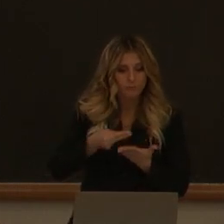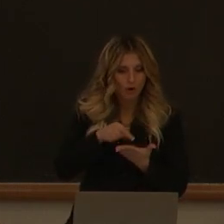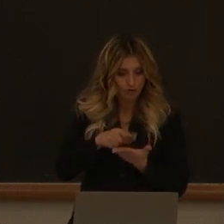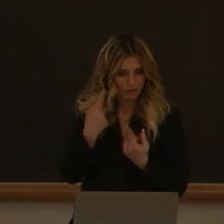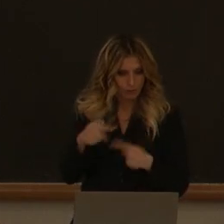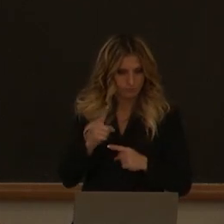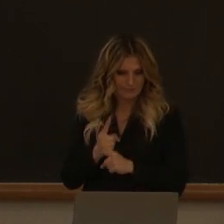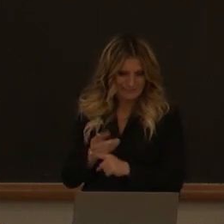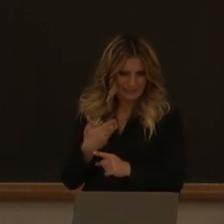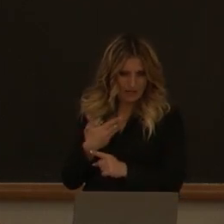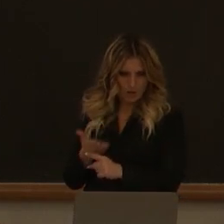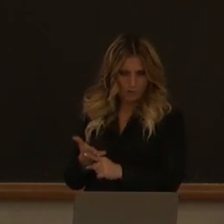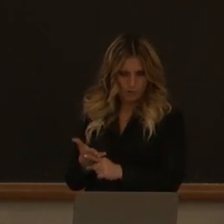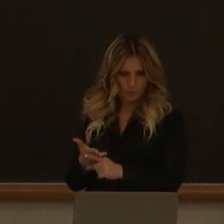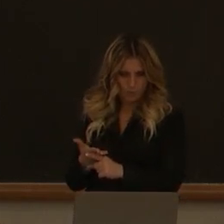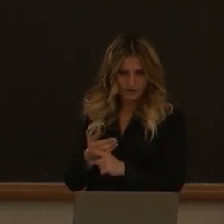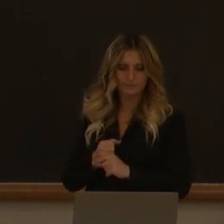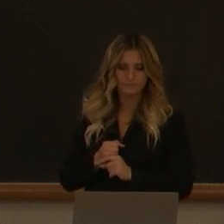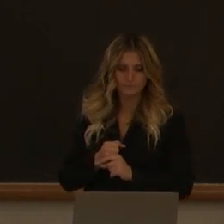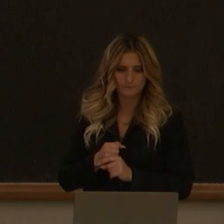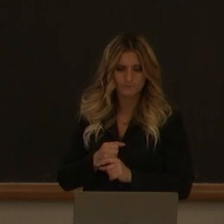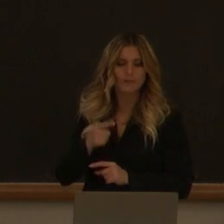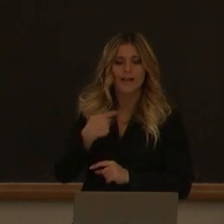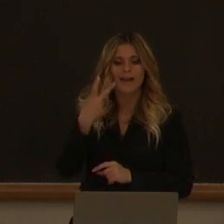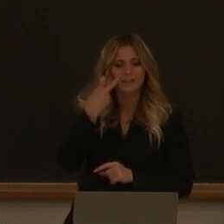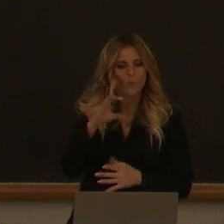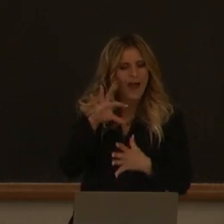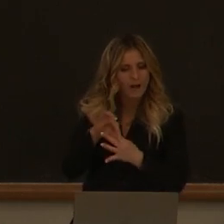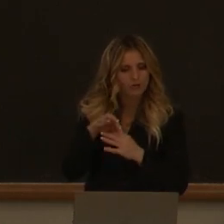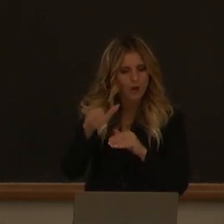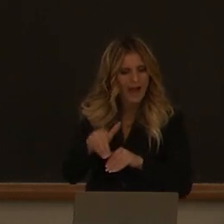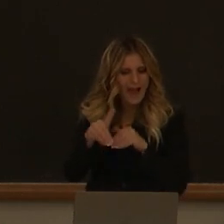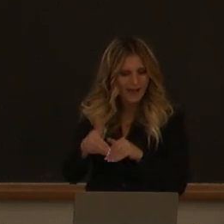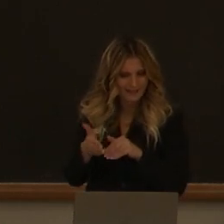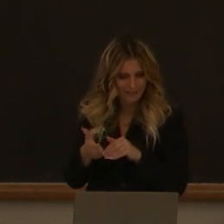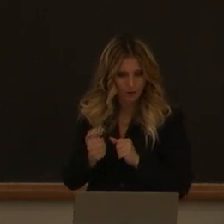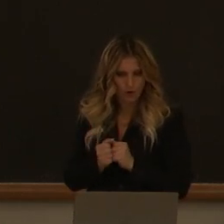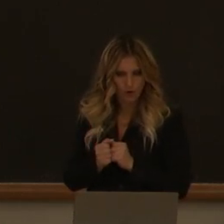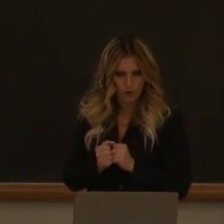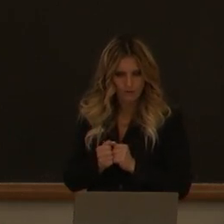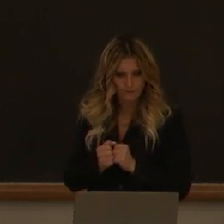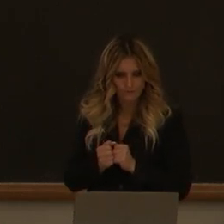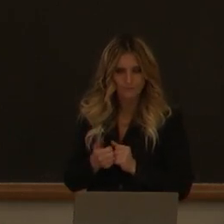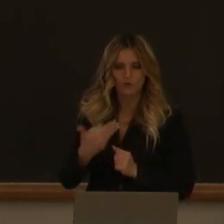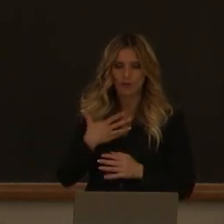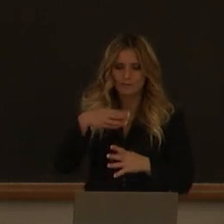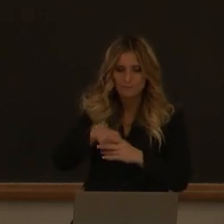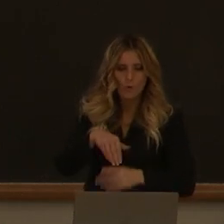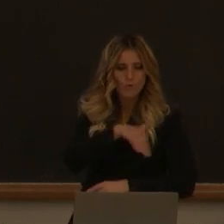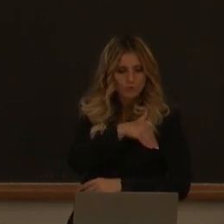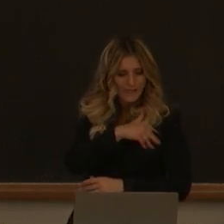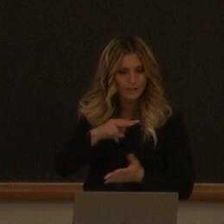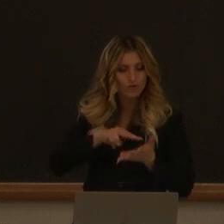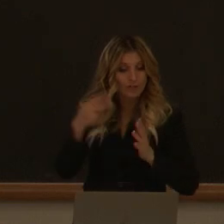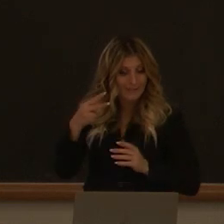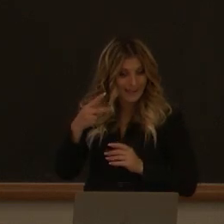stiamo seguendo, una startup nel settore agricolo composta da un studente di ingegneria